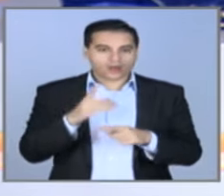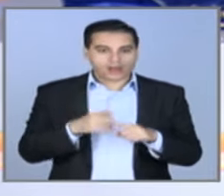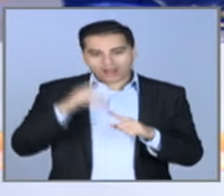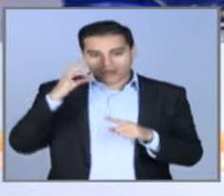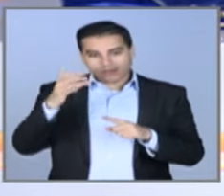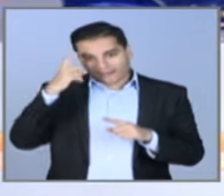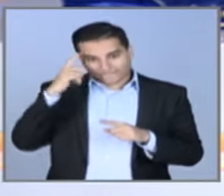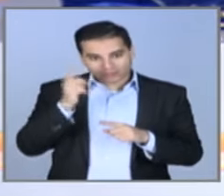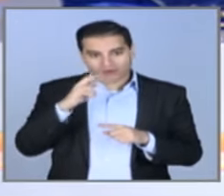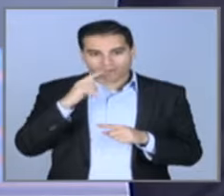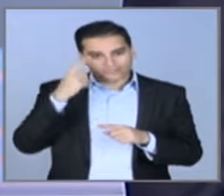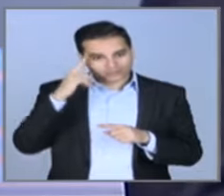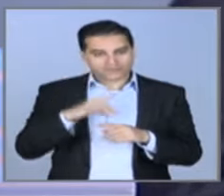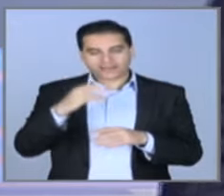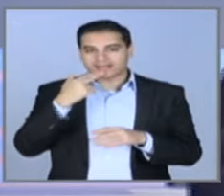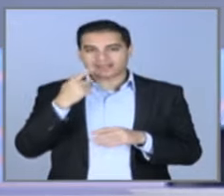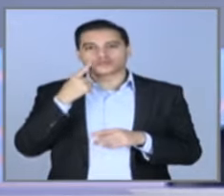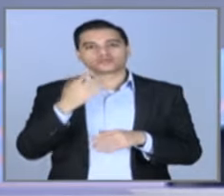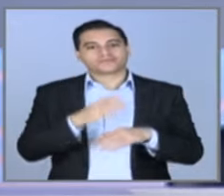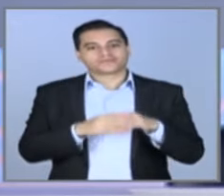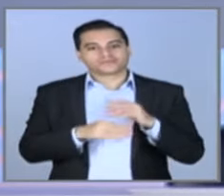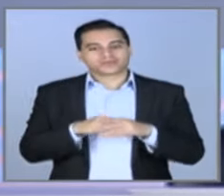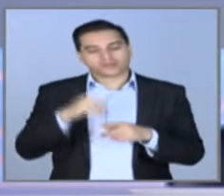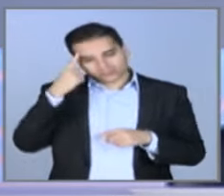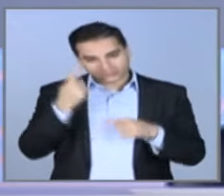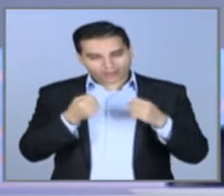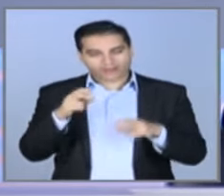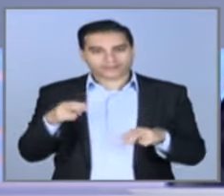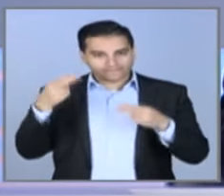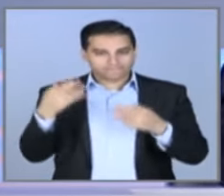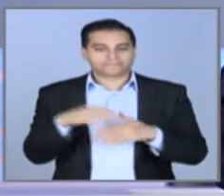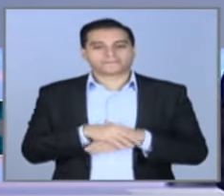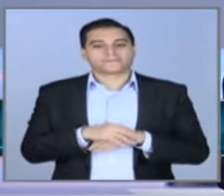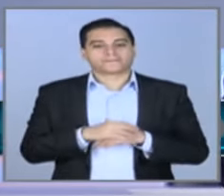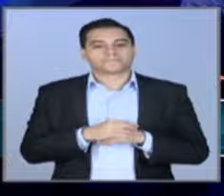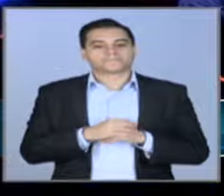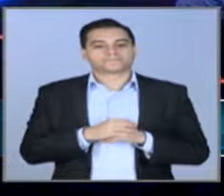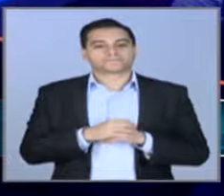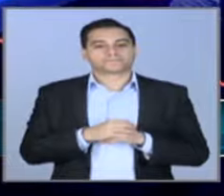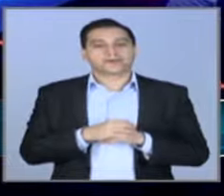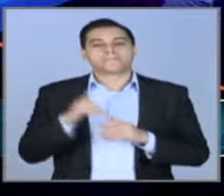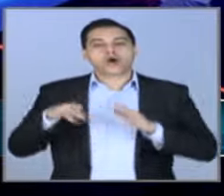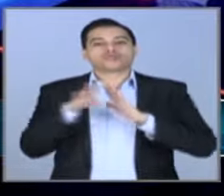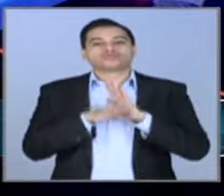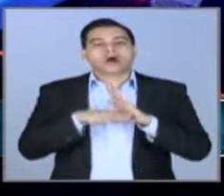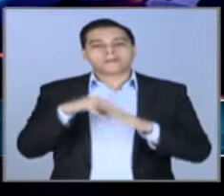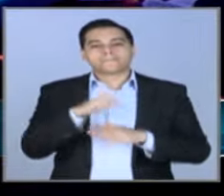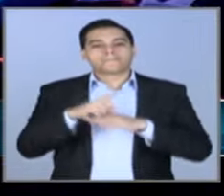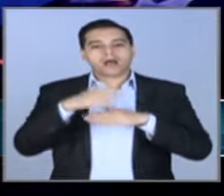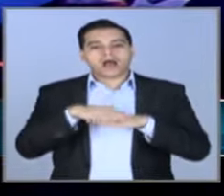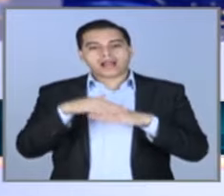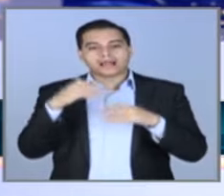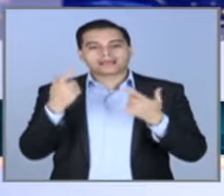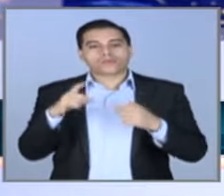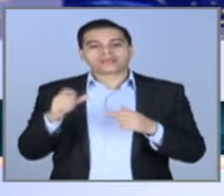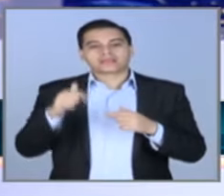مش عندك هتقول إيه؟ باس. اتفقنا. تحت الضغط كاونتر. ما هو نظام الحكم في دولة